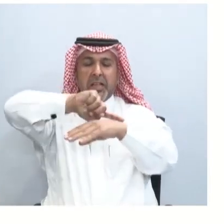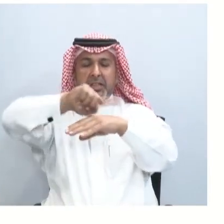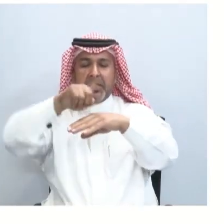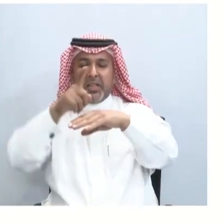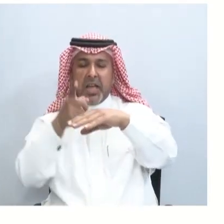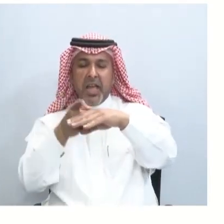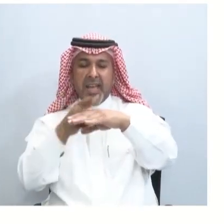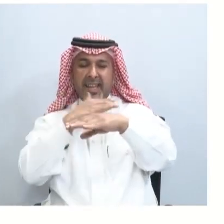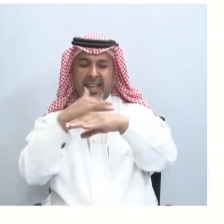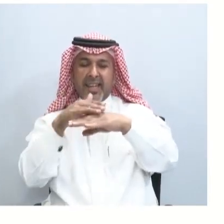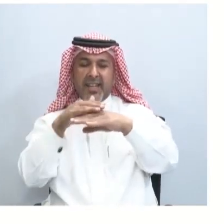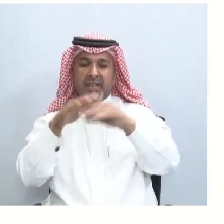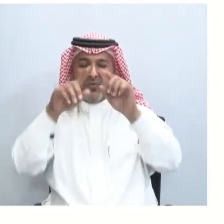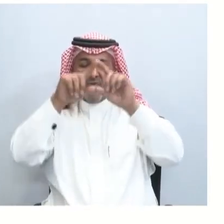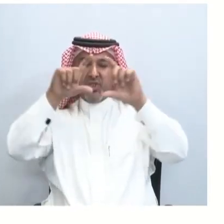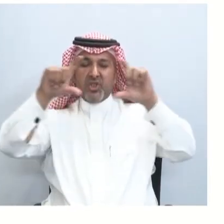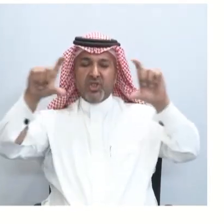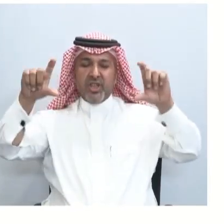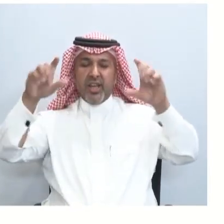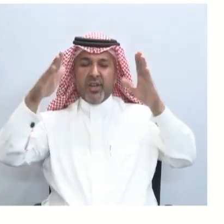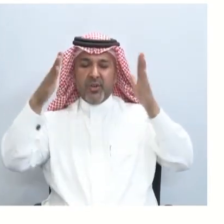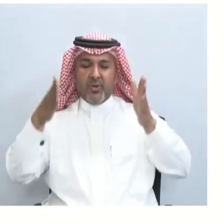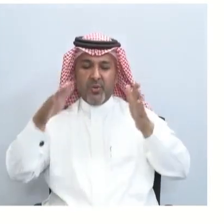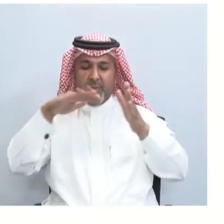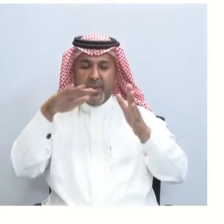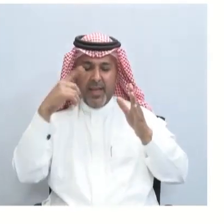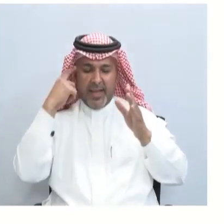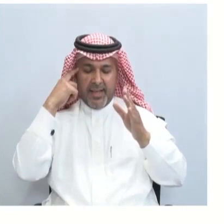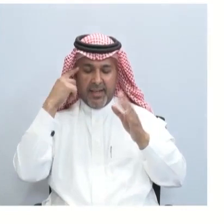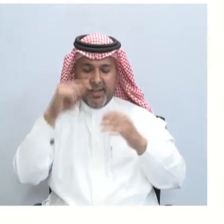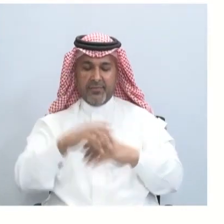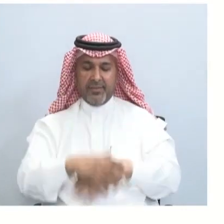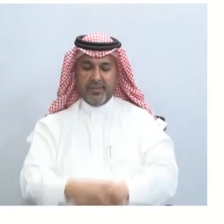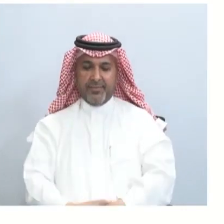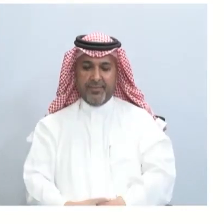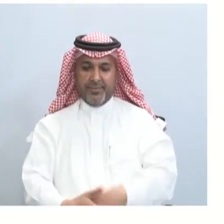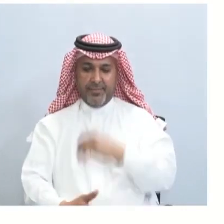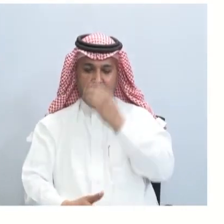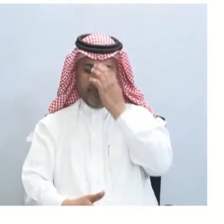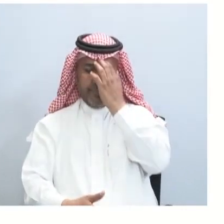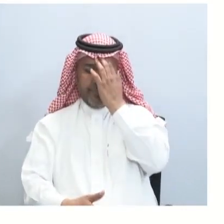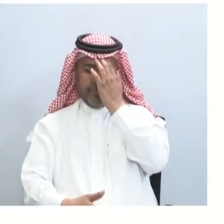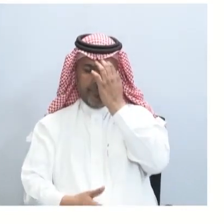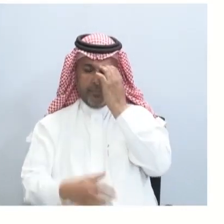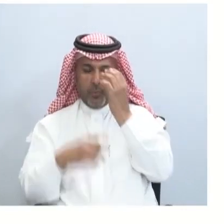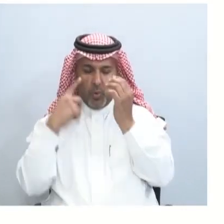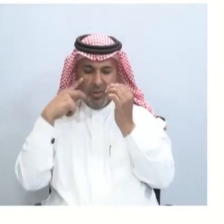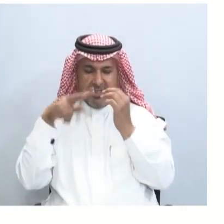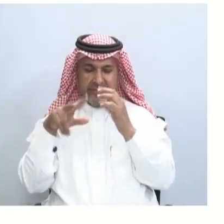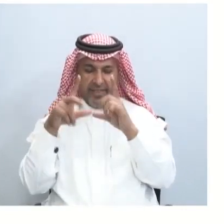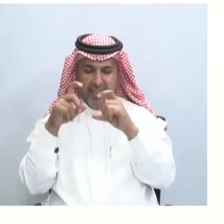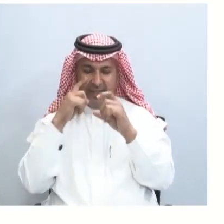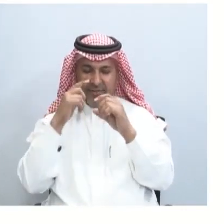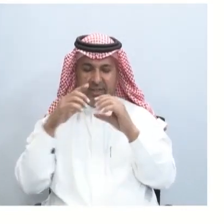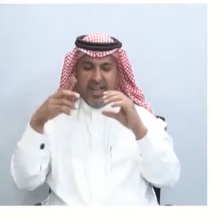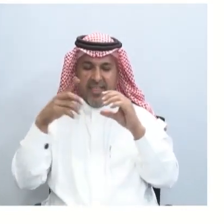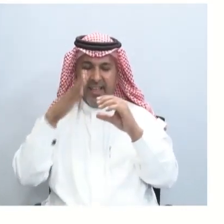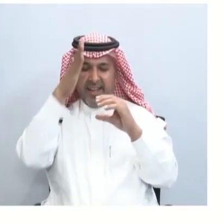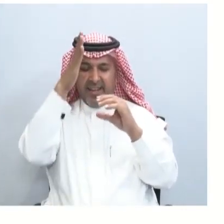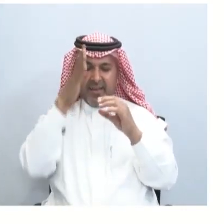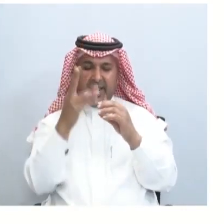واشكال اخرى ثنائيه الابعاد كما في هذا الشكل امامنا او هذين الشكلين هذا الشكل